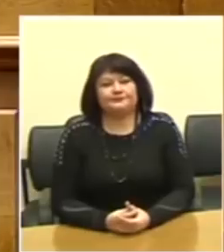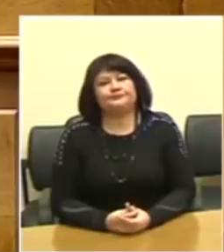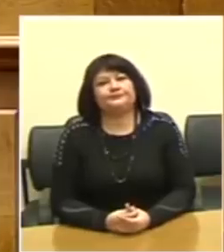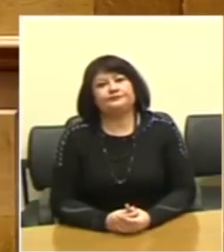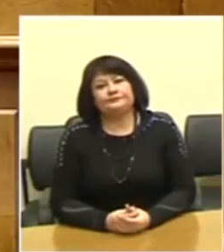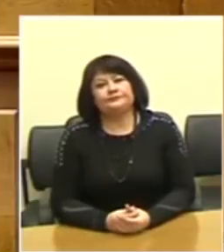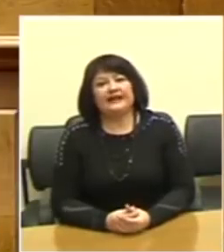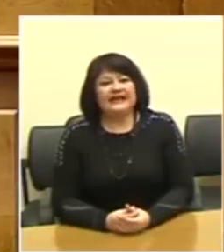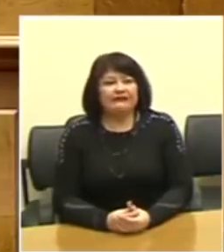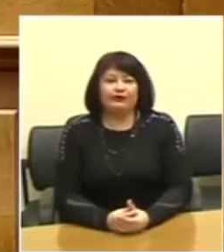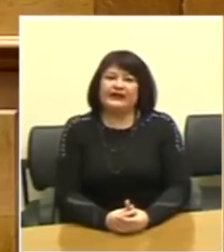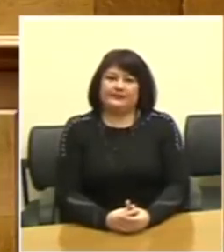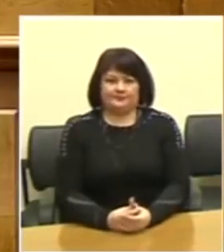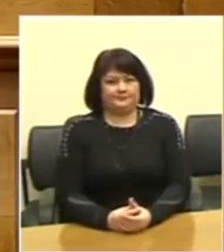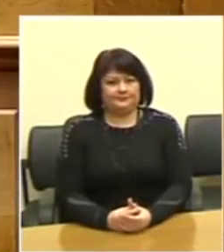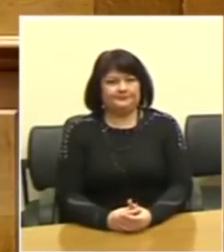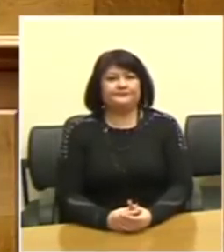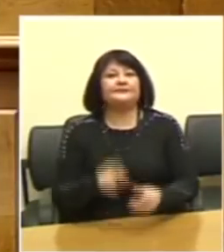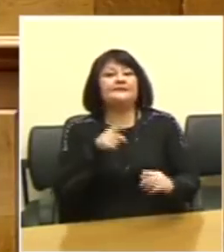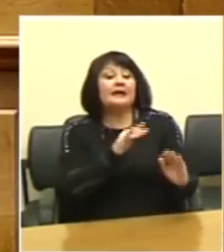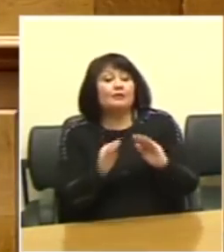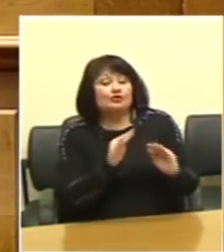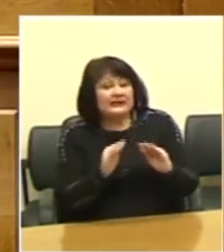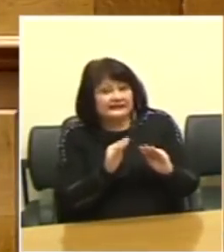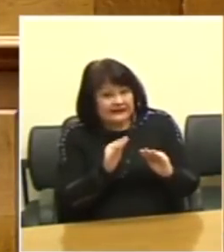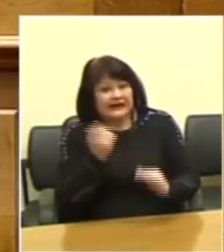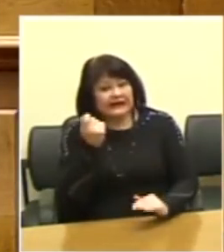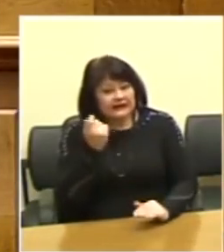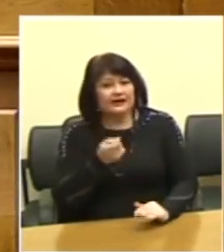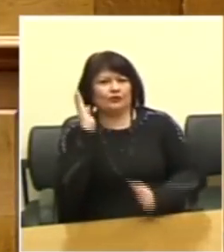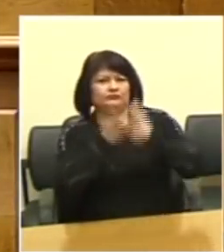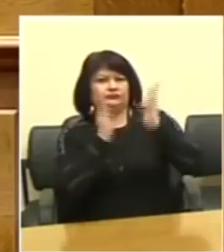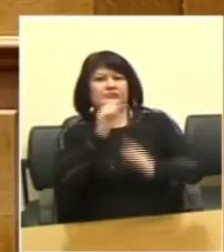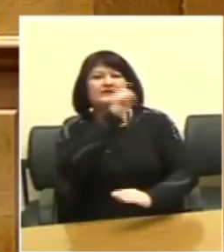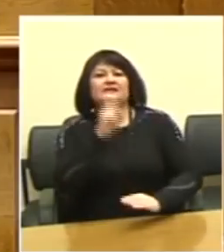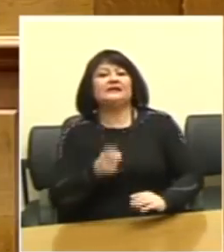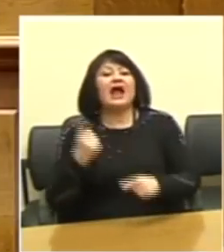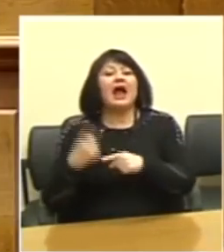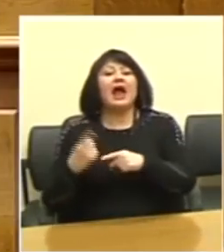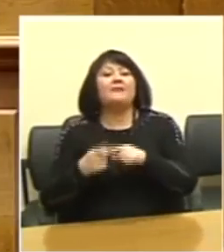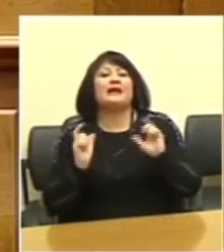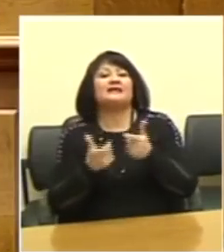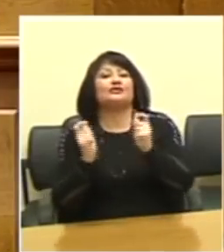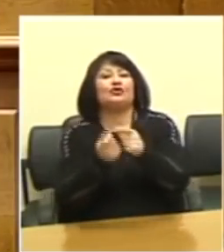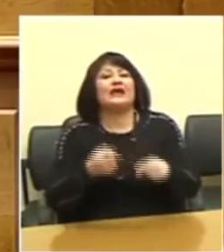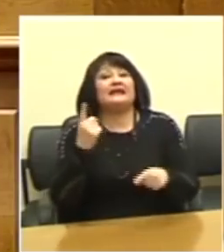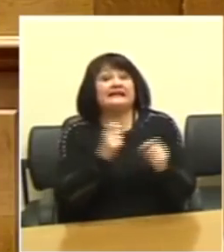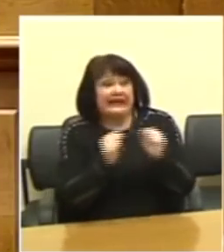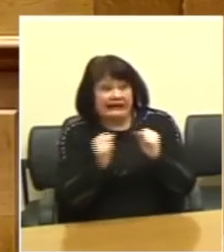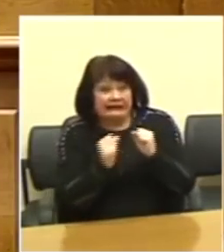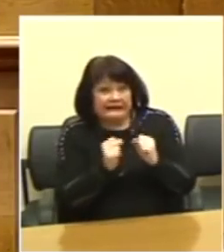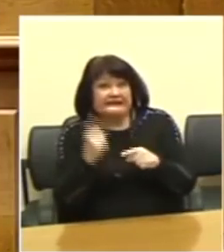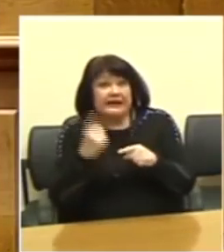Υπηρετούν τη συνταγματική κατοχύρωση του τσακίσματος της ζωής των λαϊκών στρωμάτων την περίοδο της κρίσης.